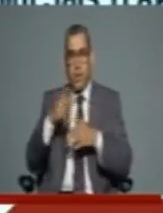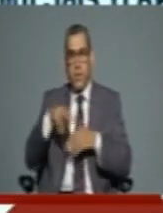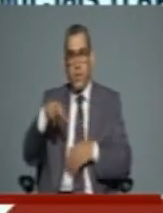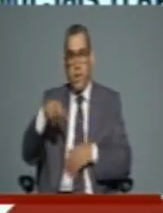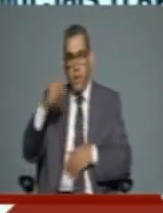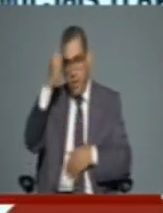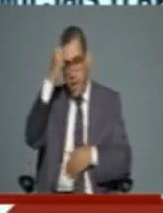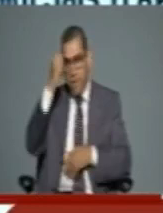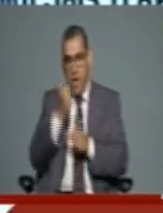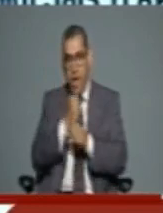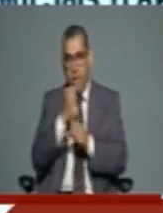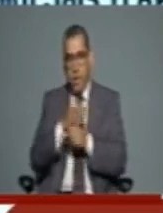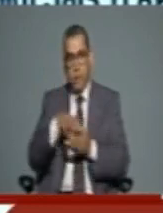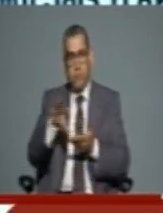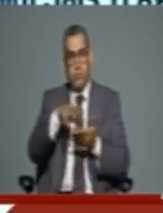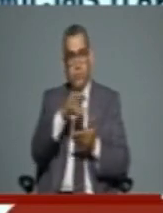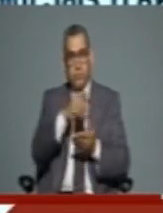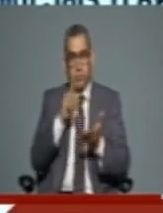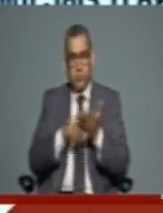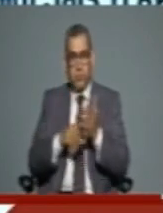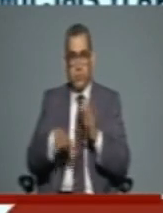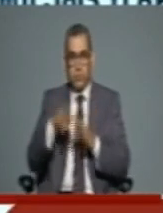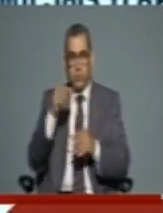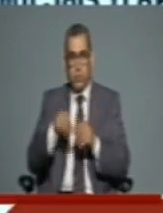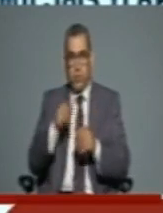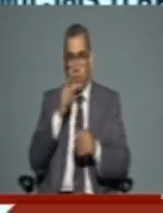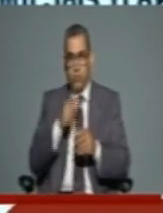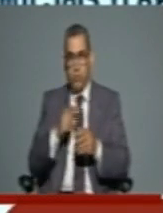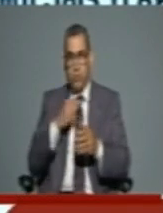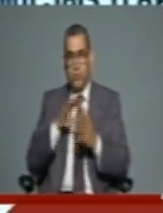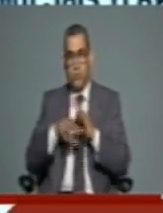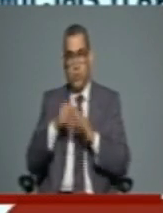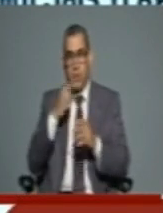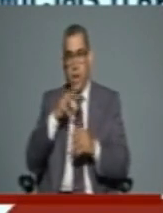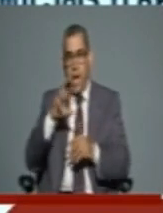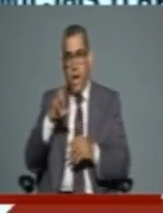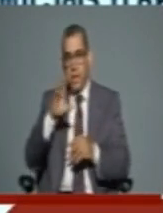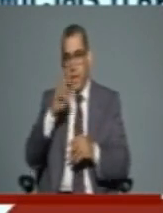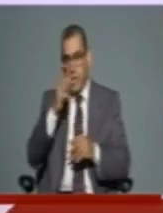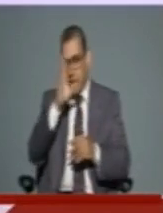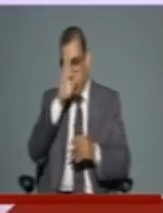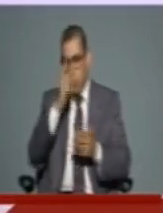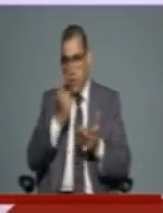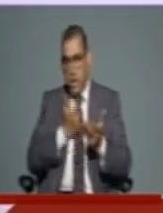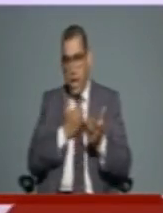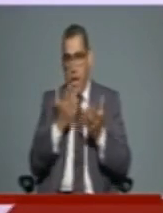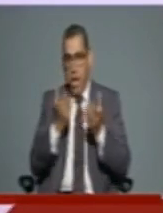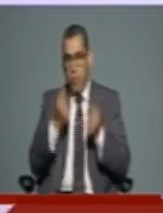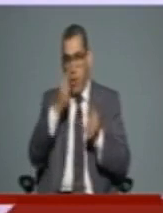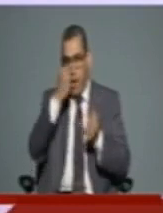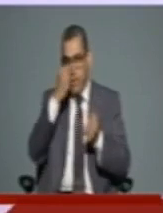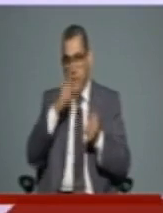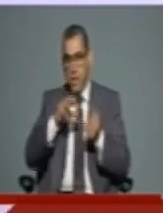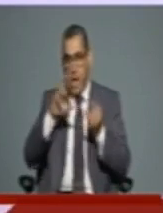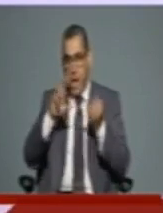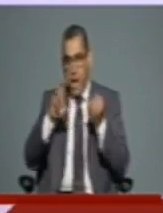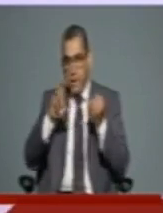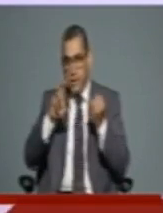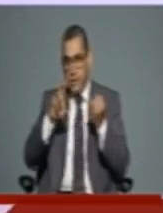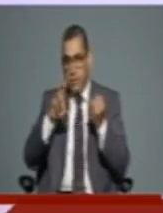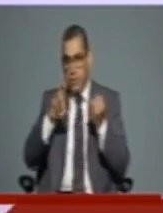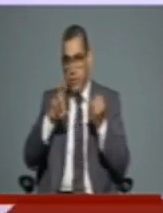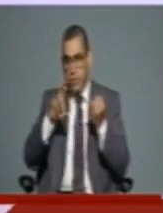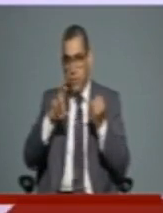عمليه تمت. حتى احنا بنشتغل حد واثنين وثلاث واربع وخميس، حد